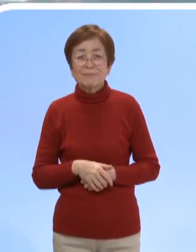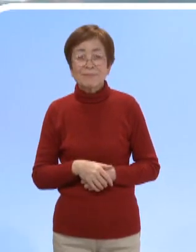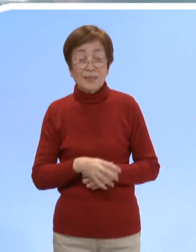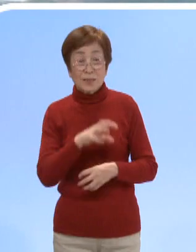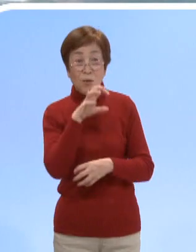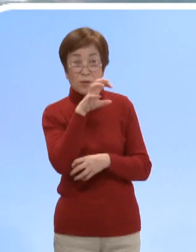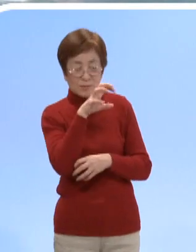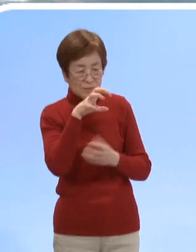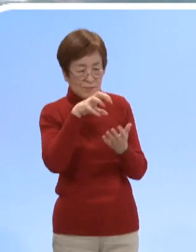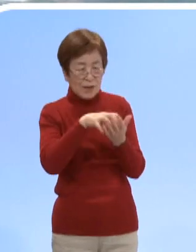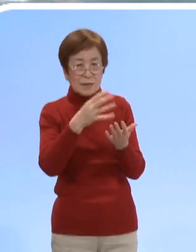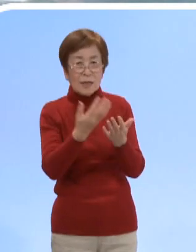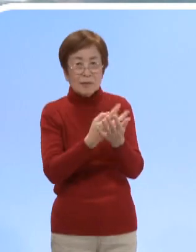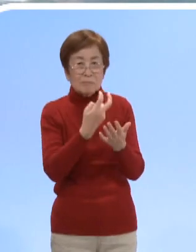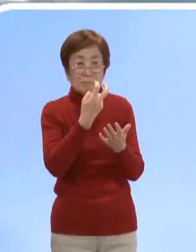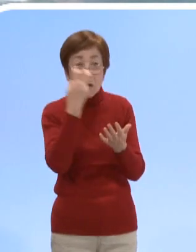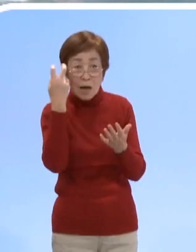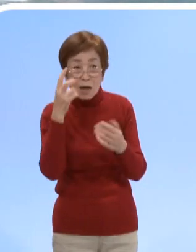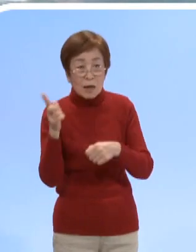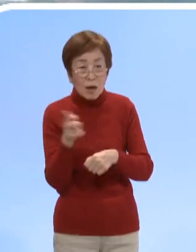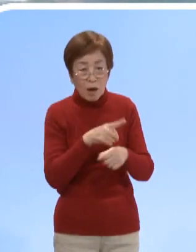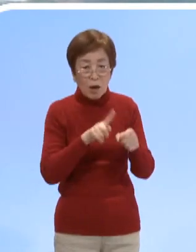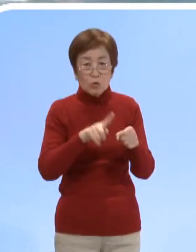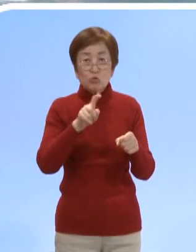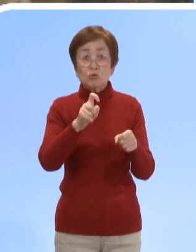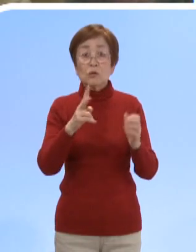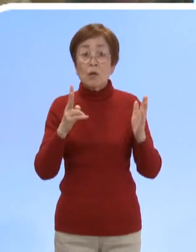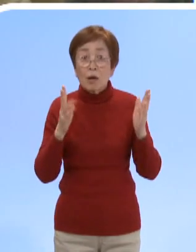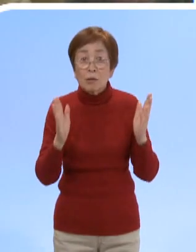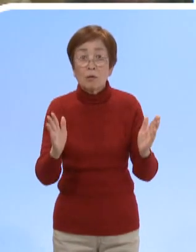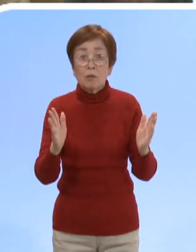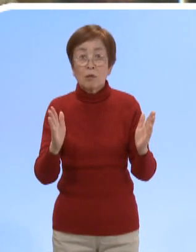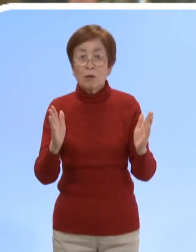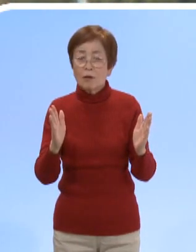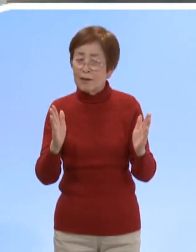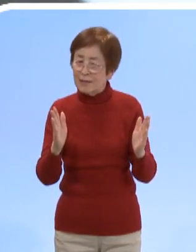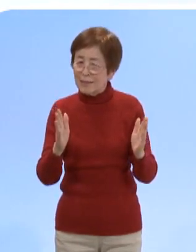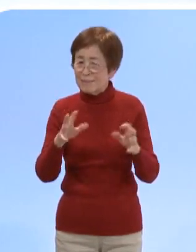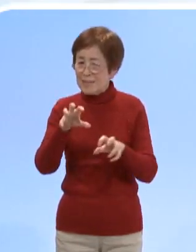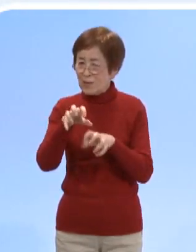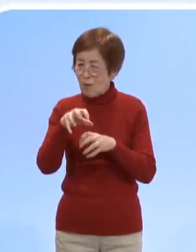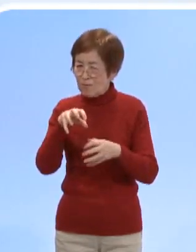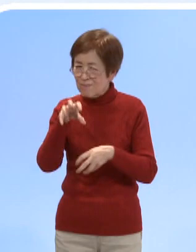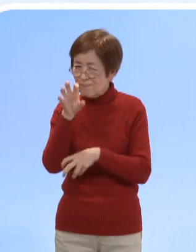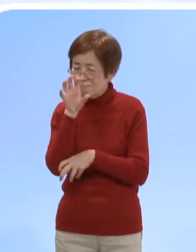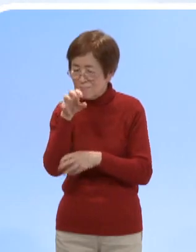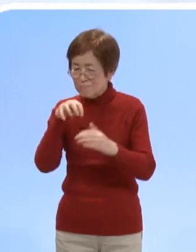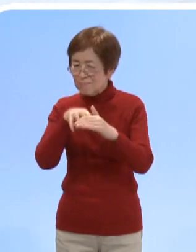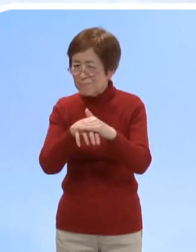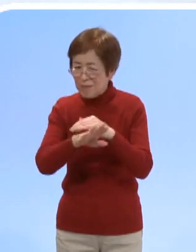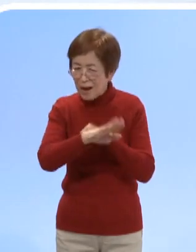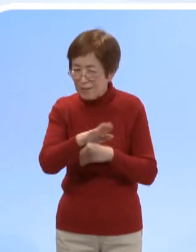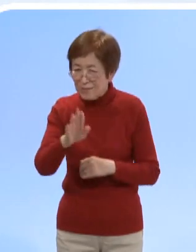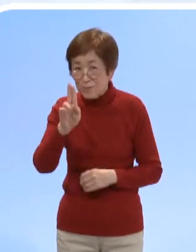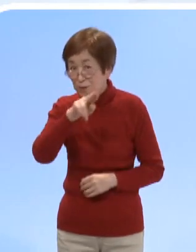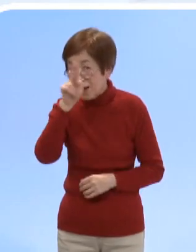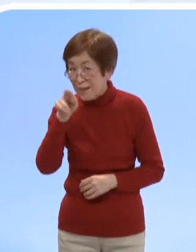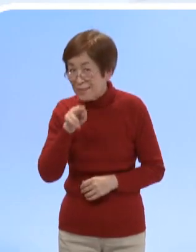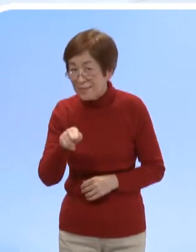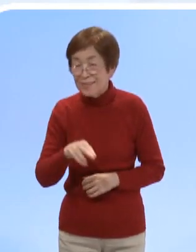恐竜の化石発見からまだ12年、今なお知られていない恐竜が眠っているかもしれません